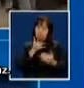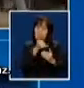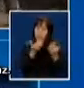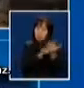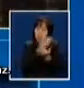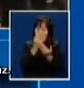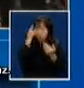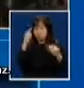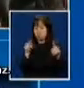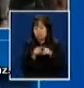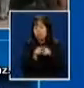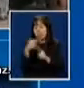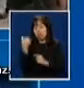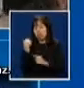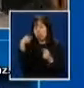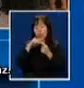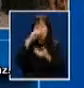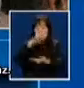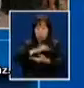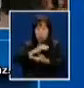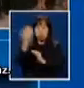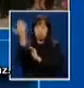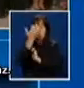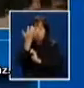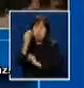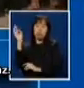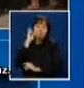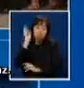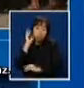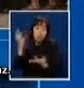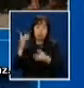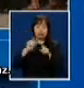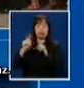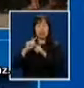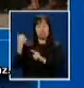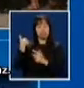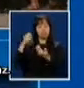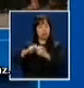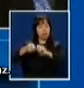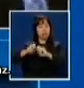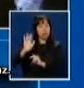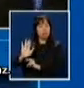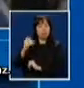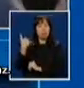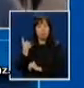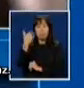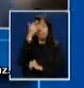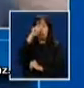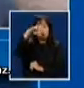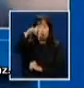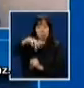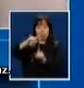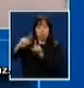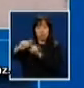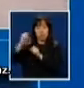มองค่อนข้างตรงกันว่ากรณีของวิทยุโทรทัศน์กรณีของวิทยุกระจายเสียงนั้นเนี่ยยังมีปัญหาอยู่นะครับว่าองค์กรที่มา